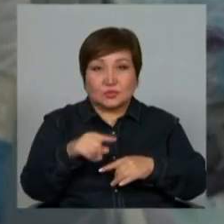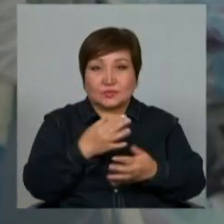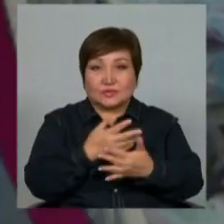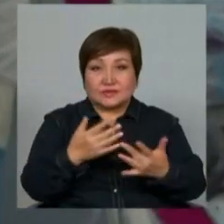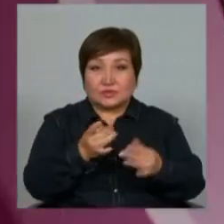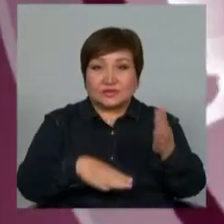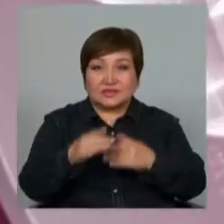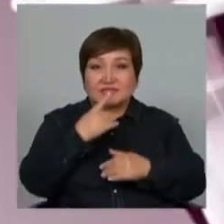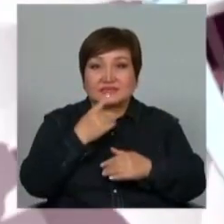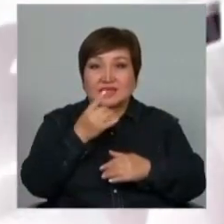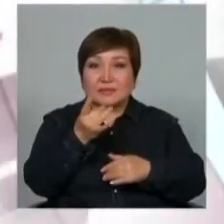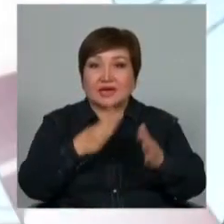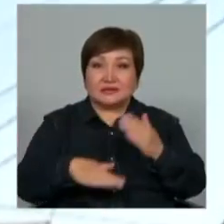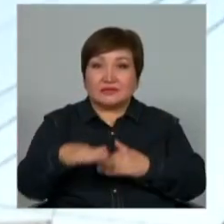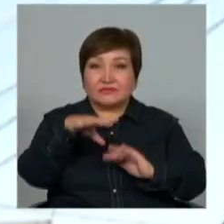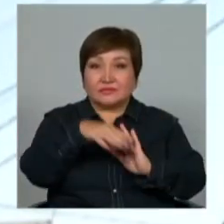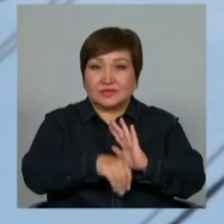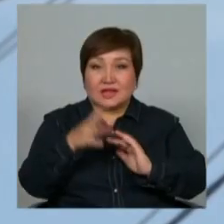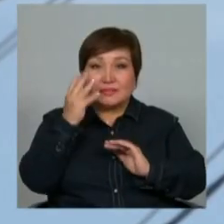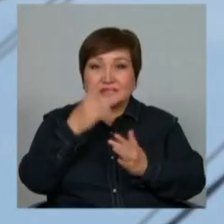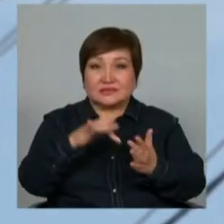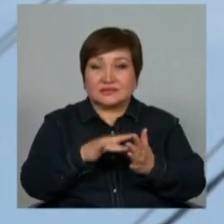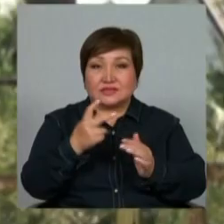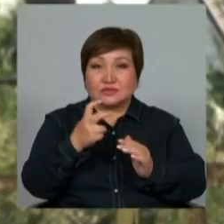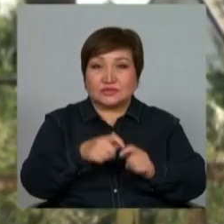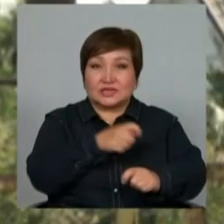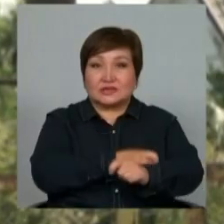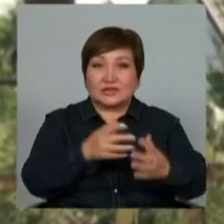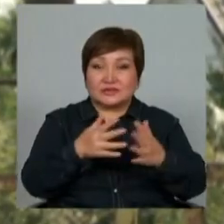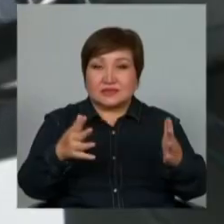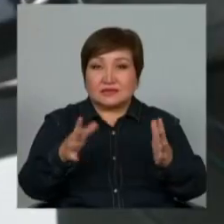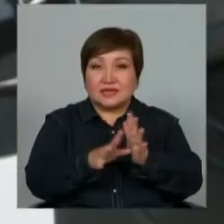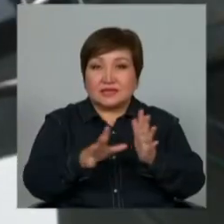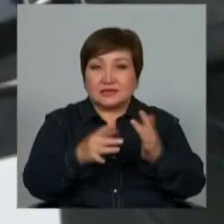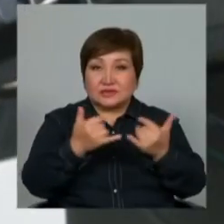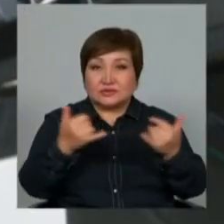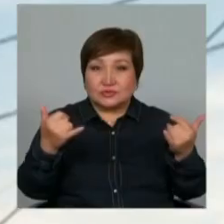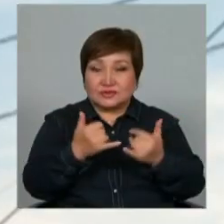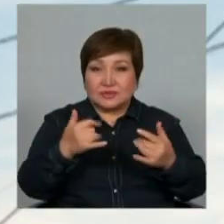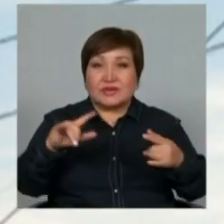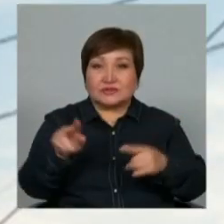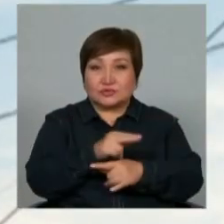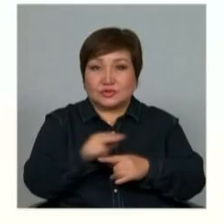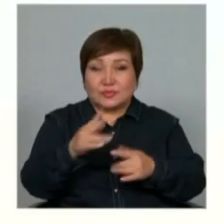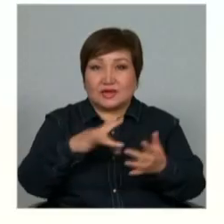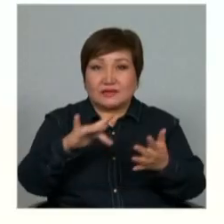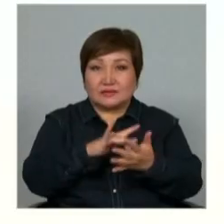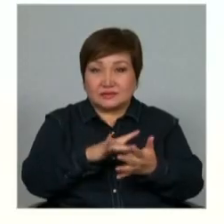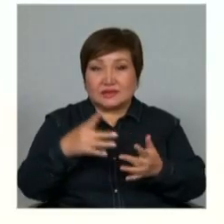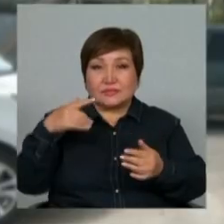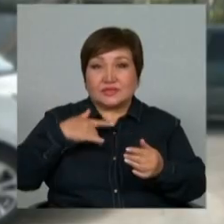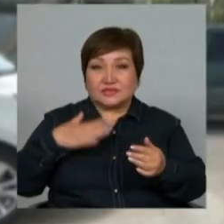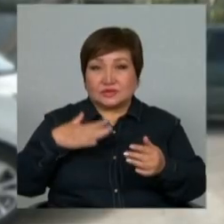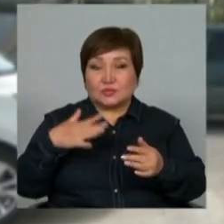қызыл аймақта. Алматыда 200 шақырымнан аса электр желісі қайта жөнделіп, қаланың меншігіне өтеді. Жұмыстар қай